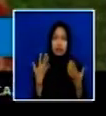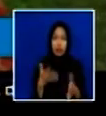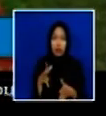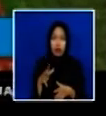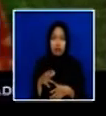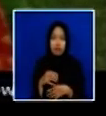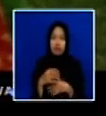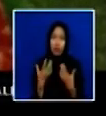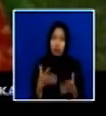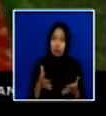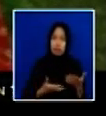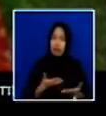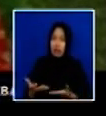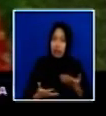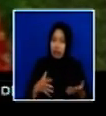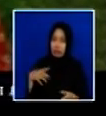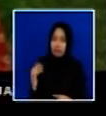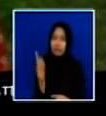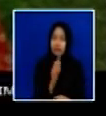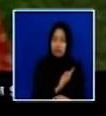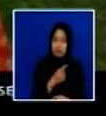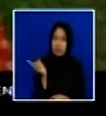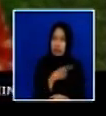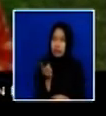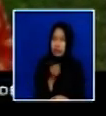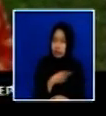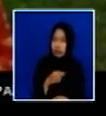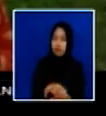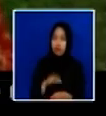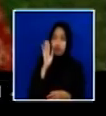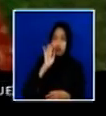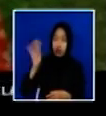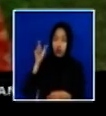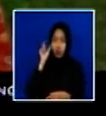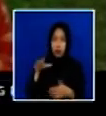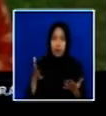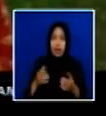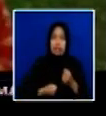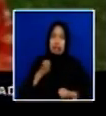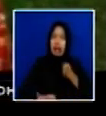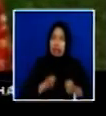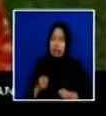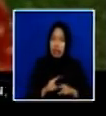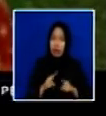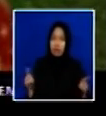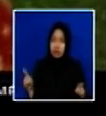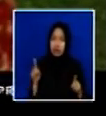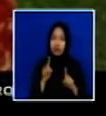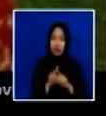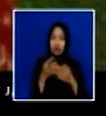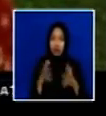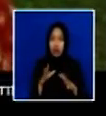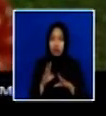selesai pelayanan baru kita memang bergegas untuk pulang sambil lari sebetulnya untuk mengecek tidak sampai terbang tapi begitu sudah posisi